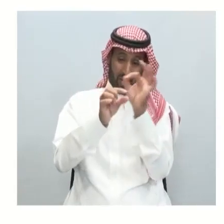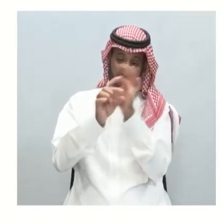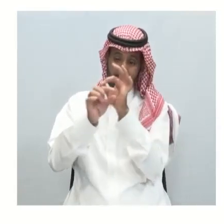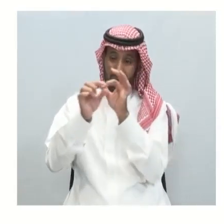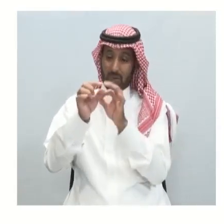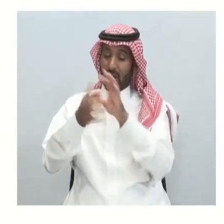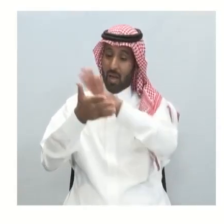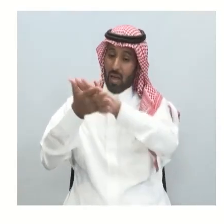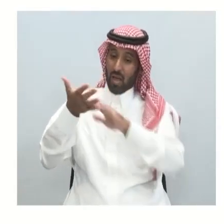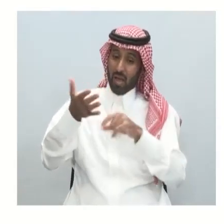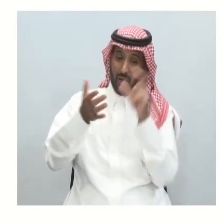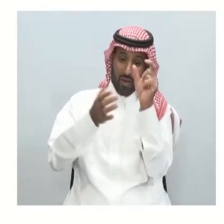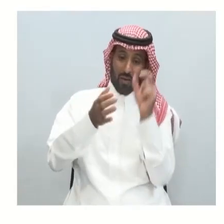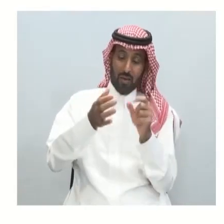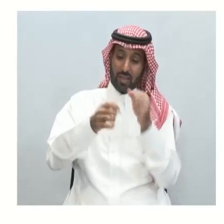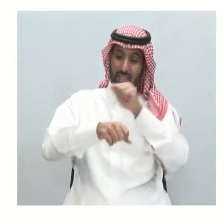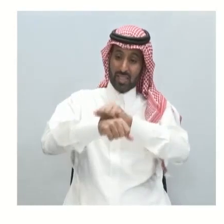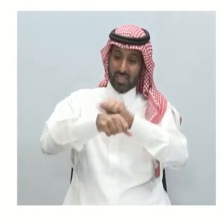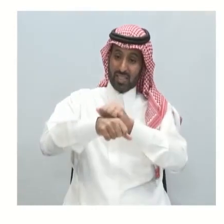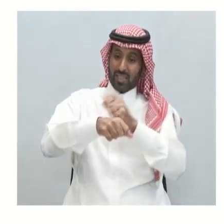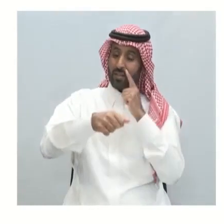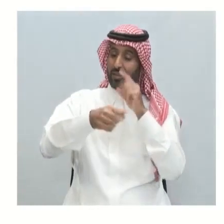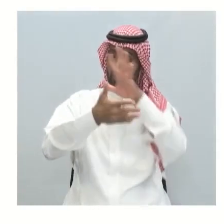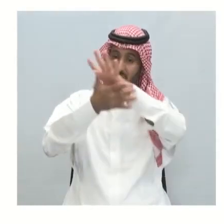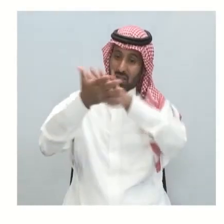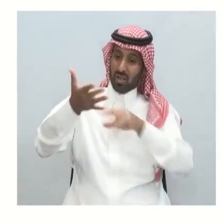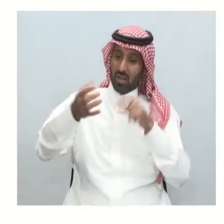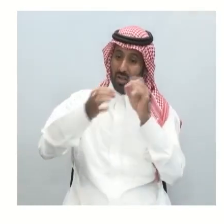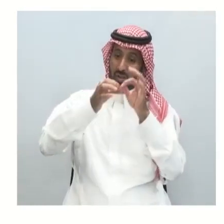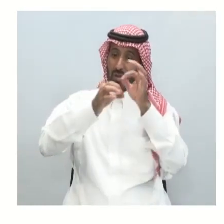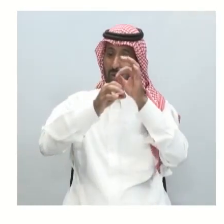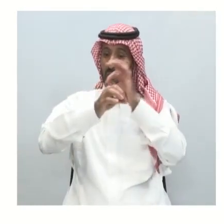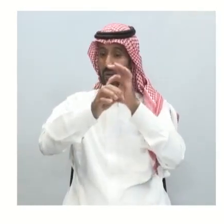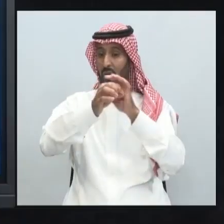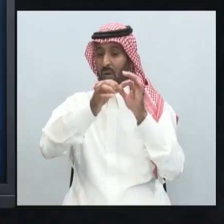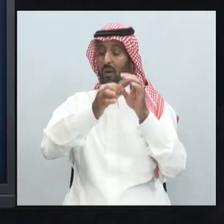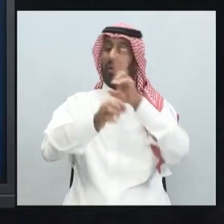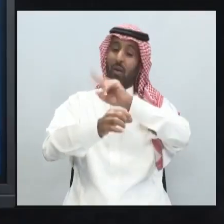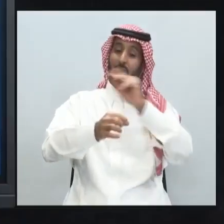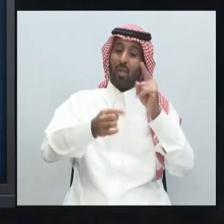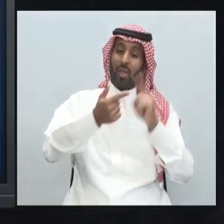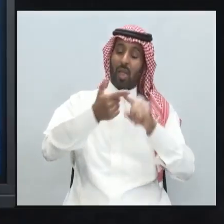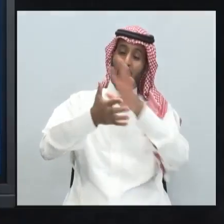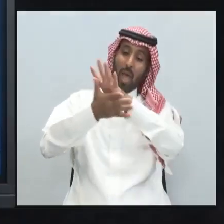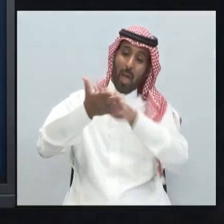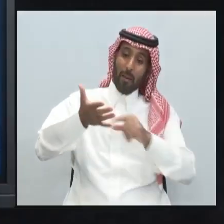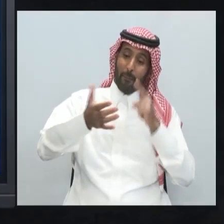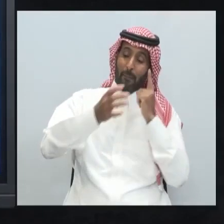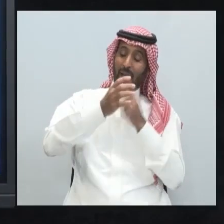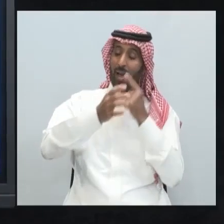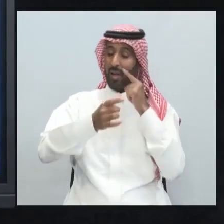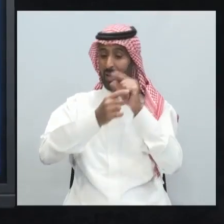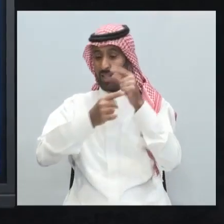المركبات الجزيئيه في الحاله الصلبه لتكون شبكه بلوريه هي شبيهه بالشبكه البلوريه